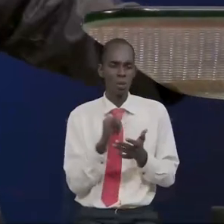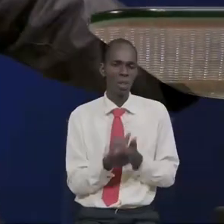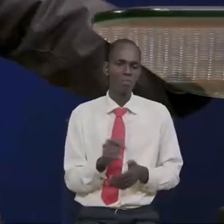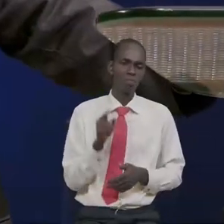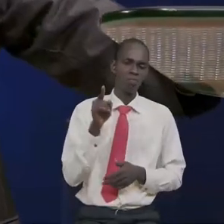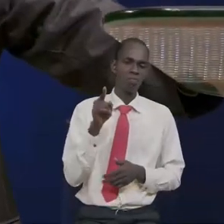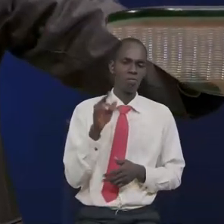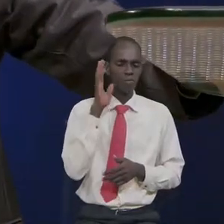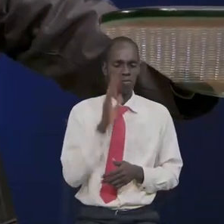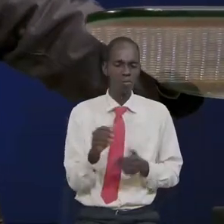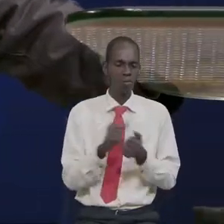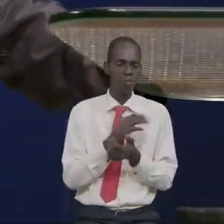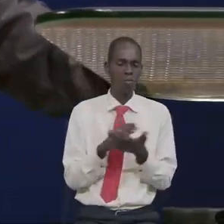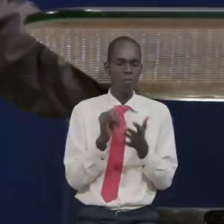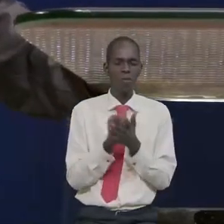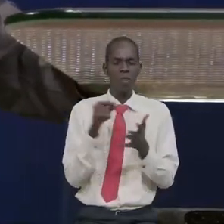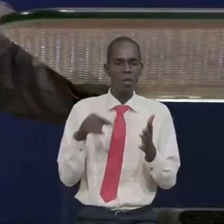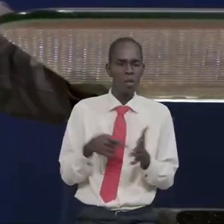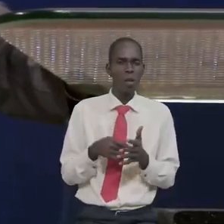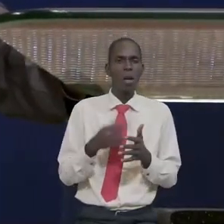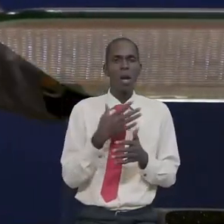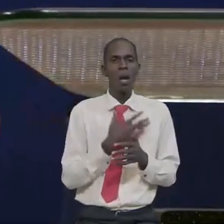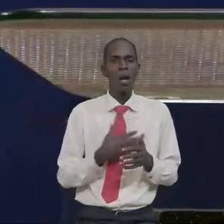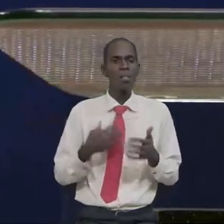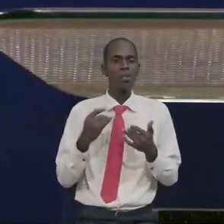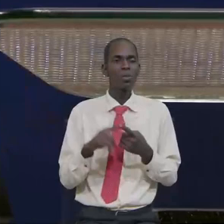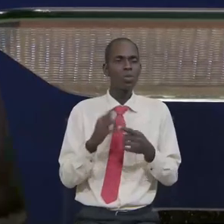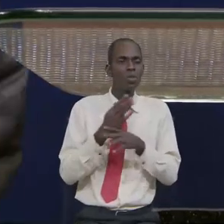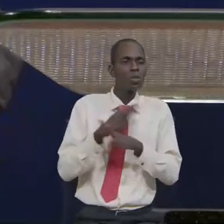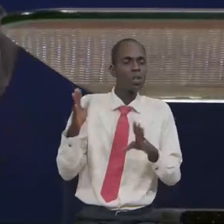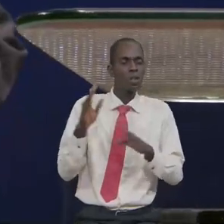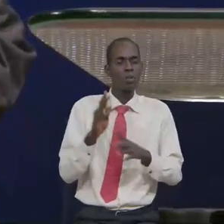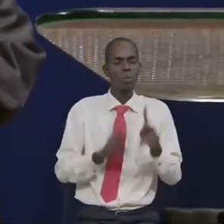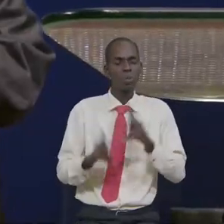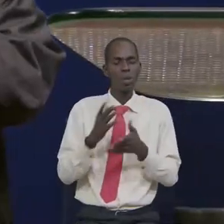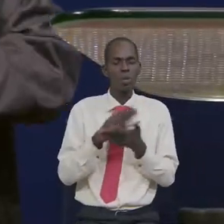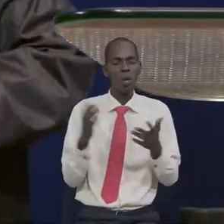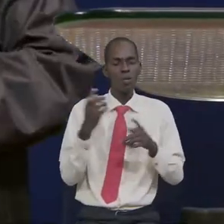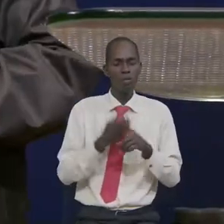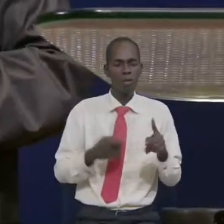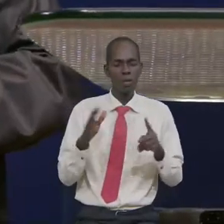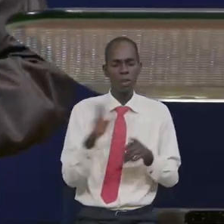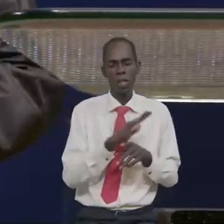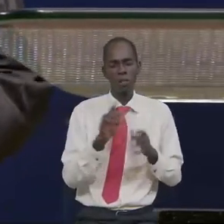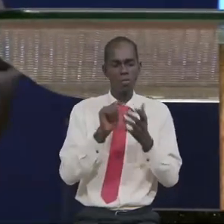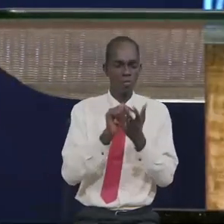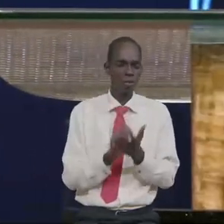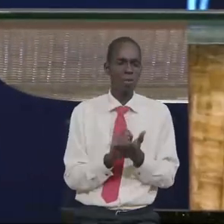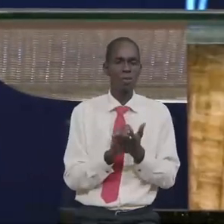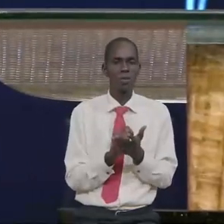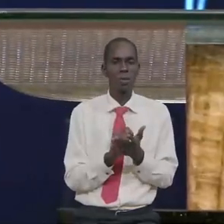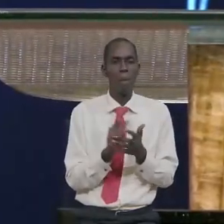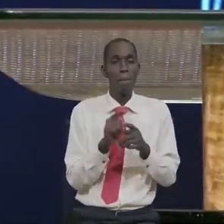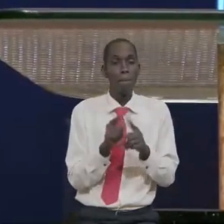faisait sortir les gens de la religion traditionnelle et de l'idolâtrie, toutes ces choses étaient là. Mais